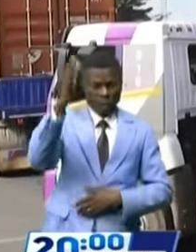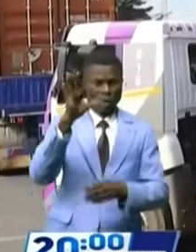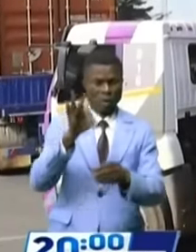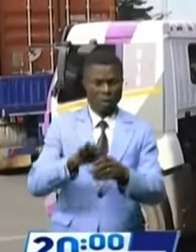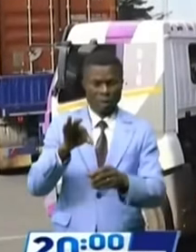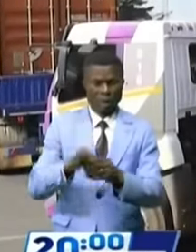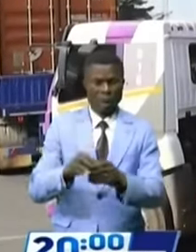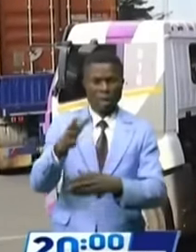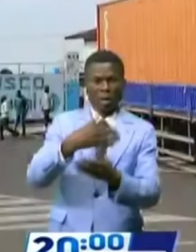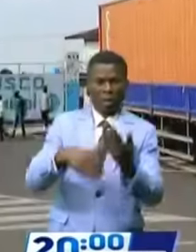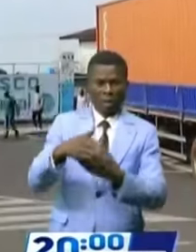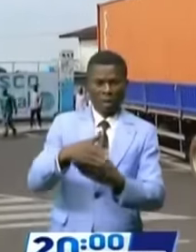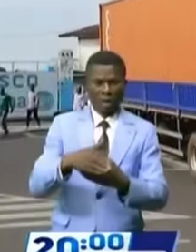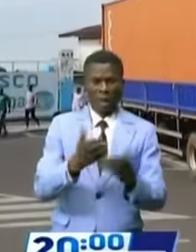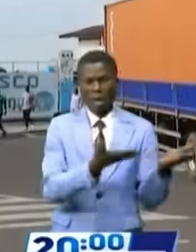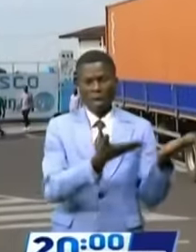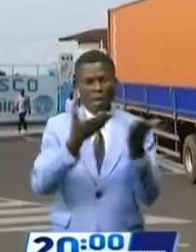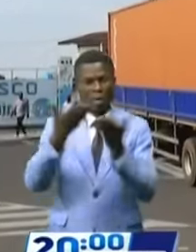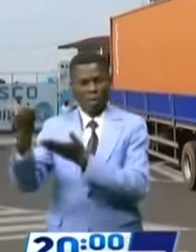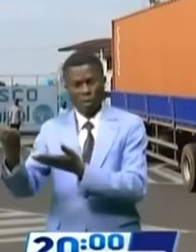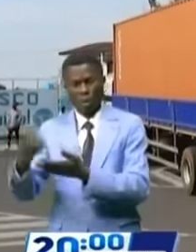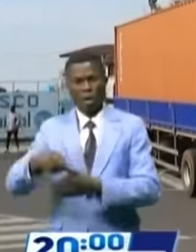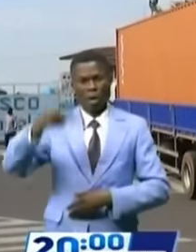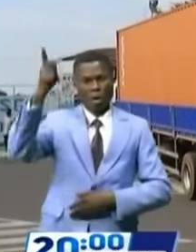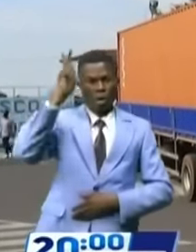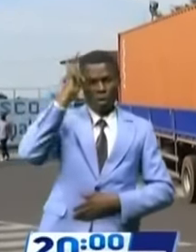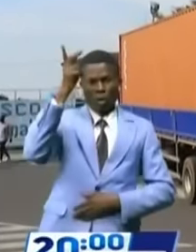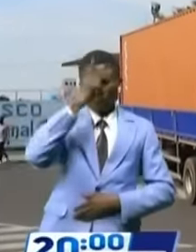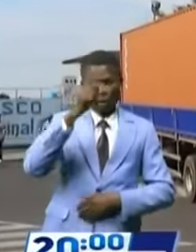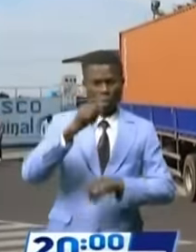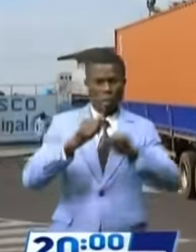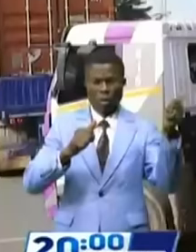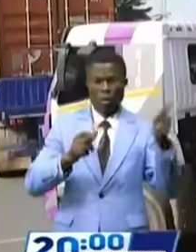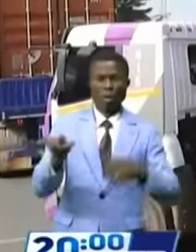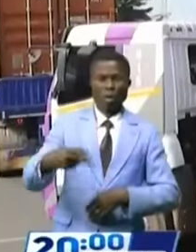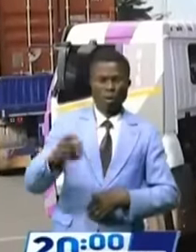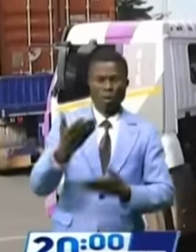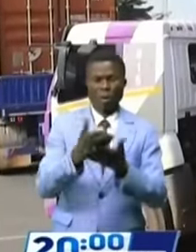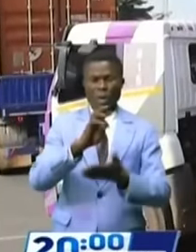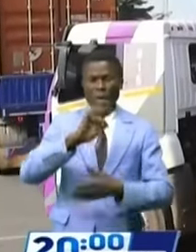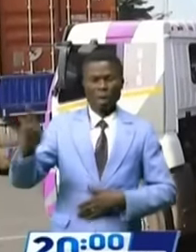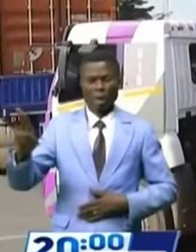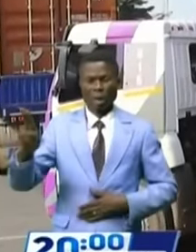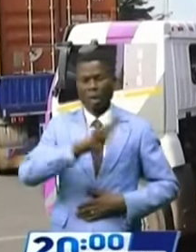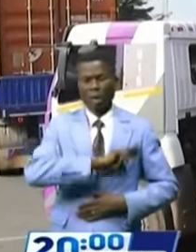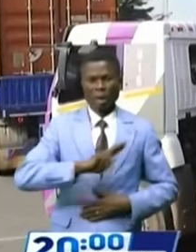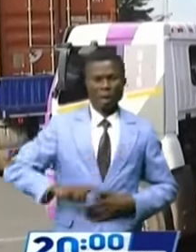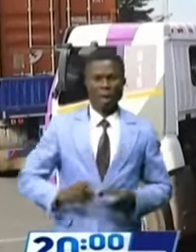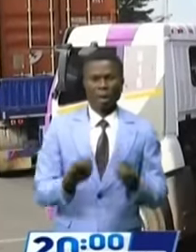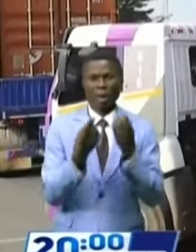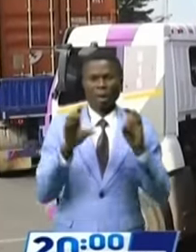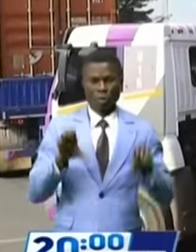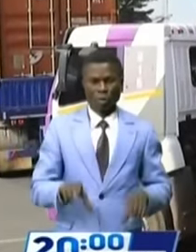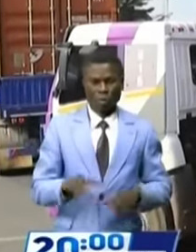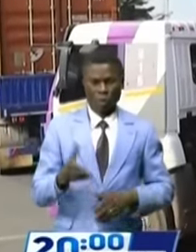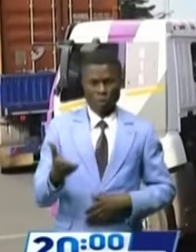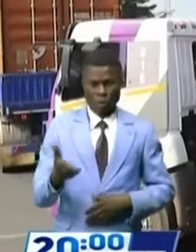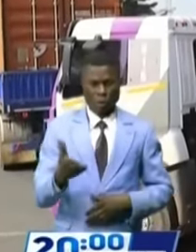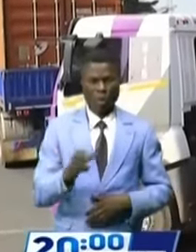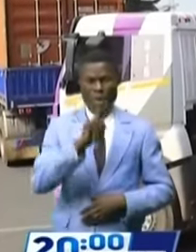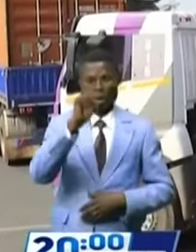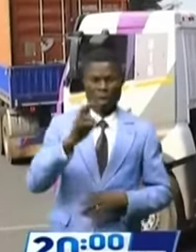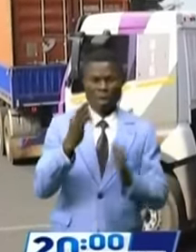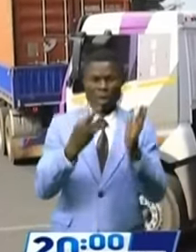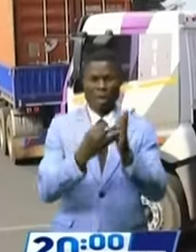scrutins combinés ont été acheminés dans les Haut-Katanga et autres provinces de l'Est de la République démocratique du Congo. C'est